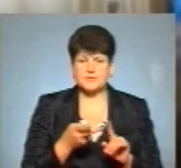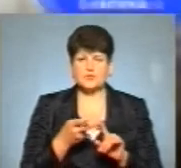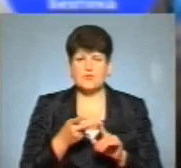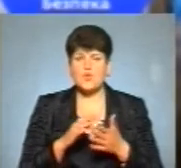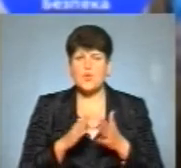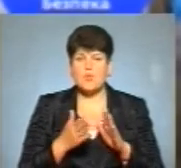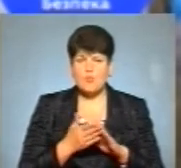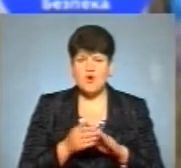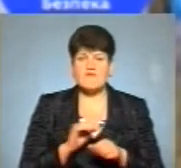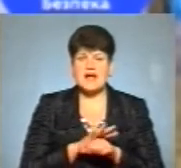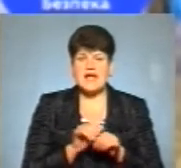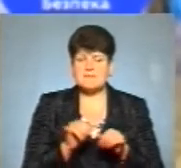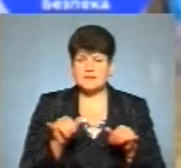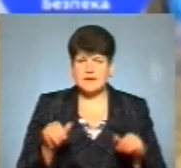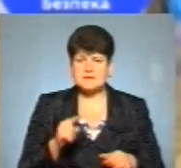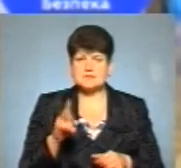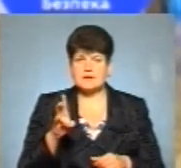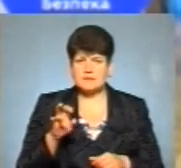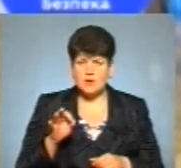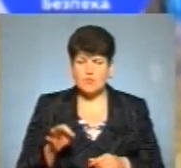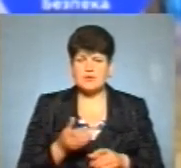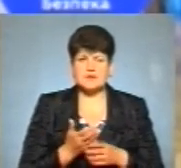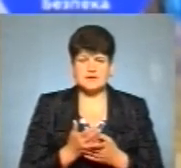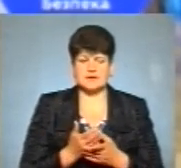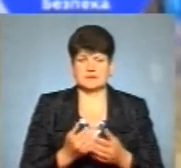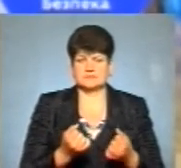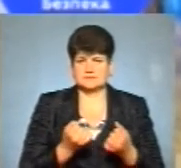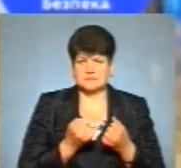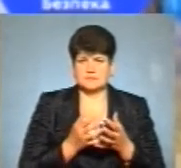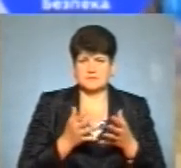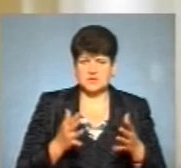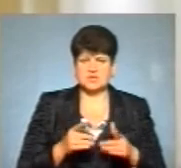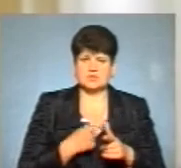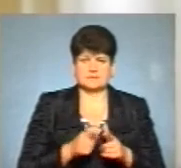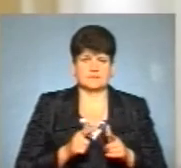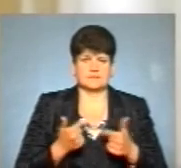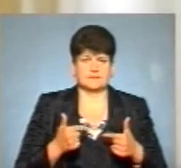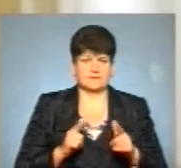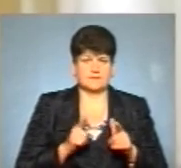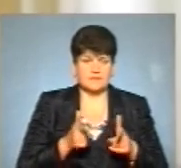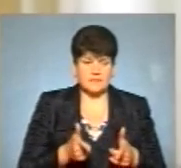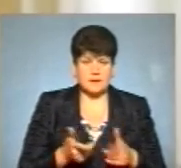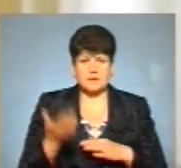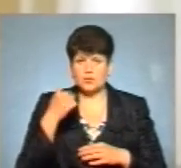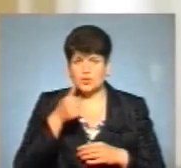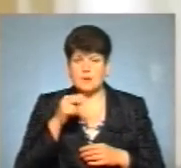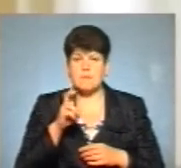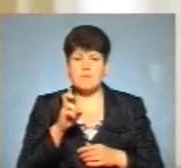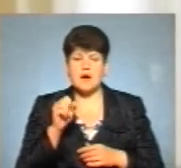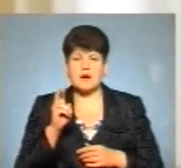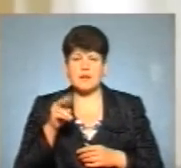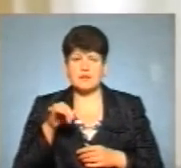умовах епідемії ЗНО набагато безпечніше, ніж вступні іспити. Минулого року на бакалаврат